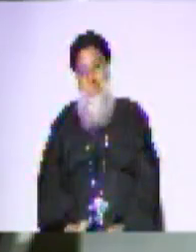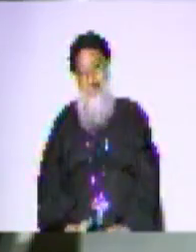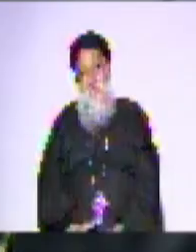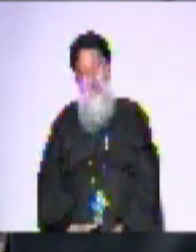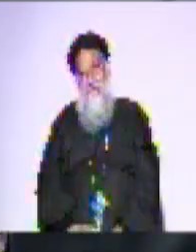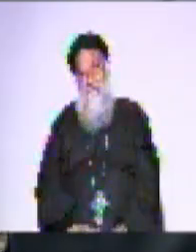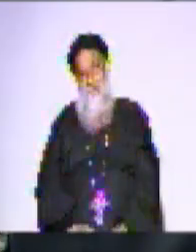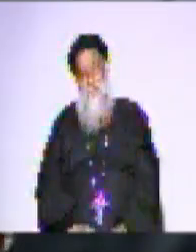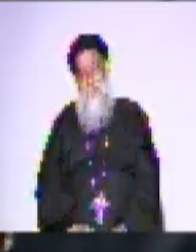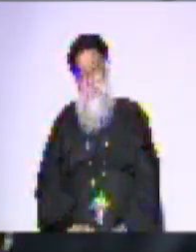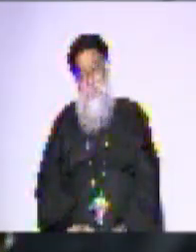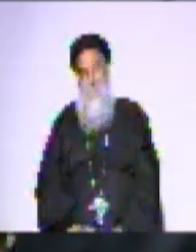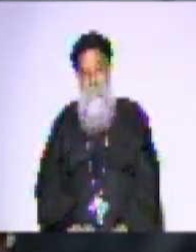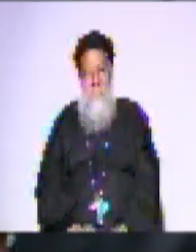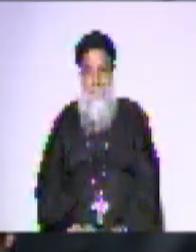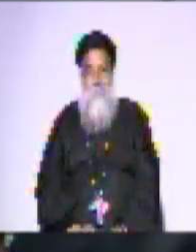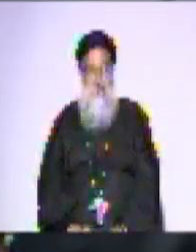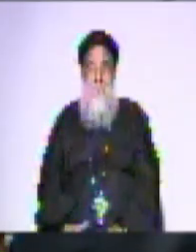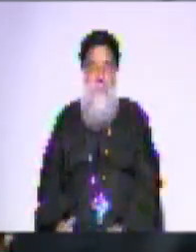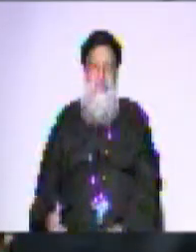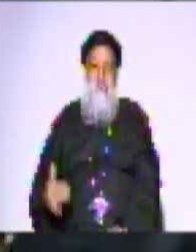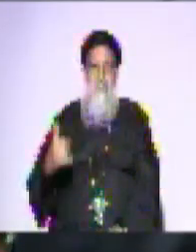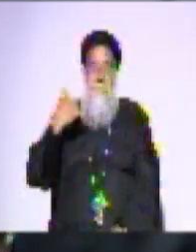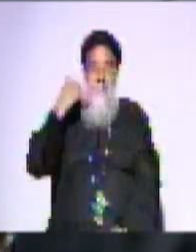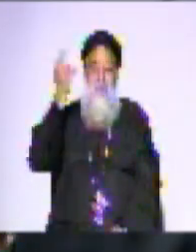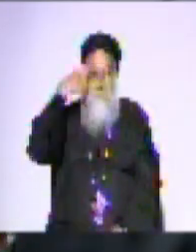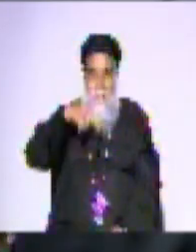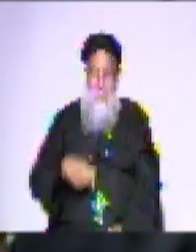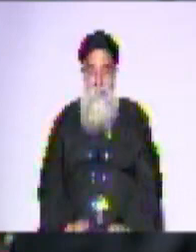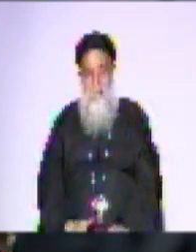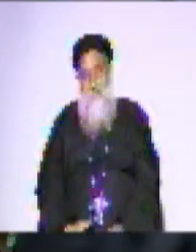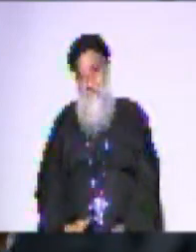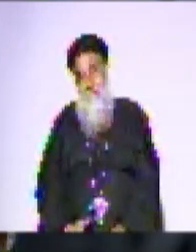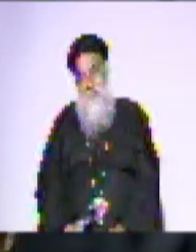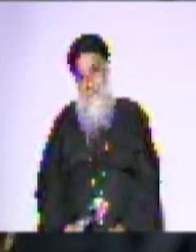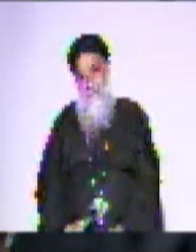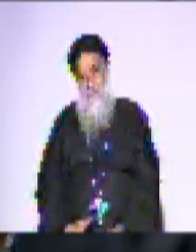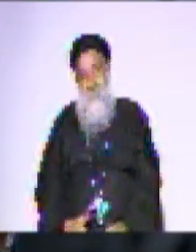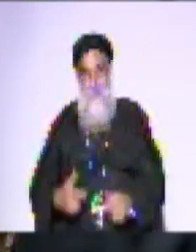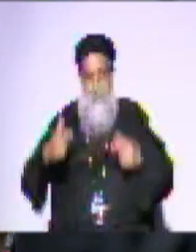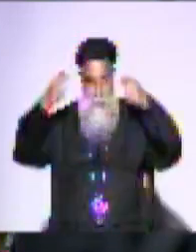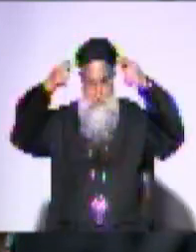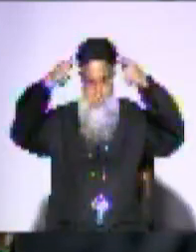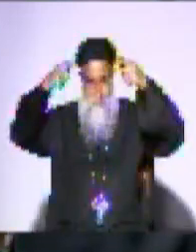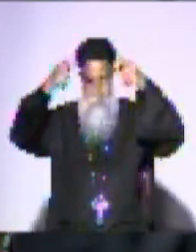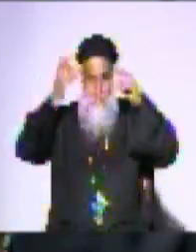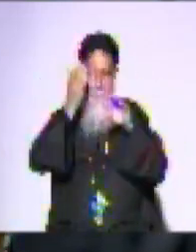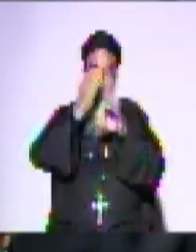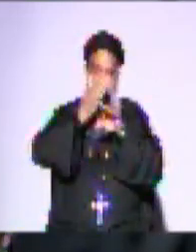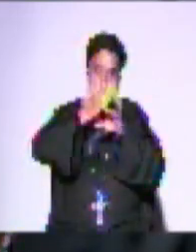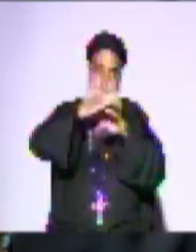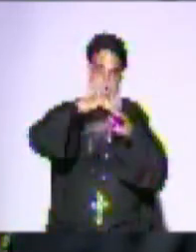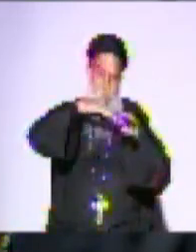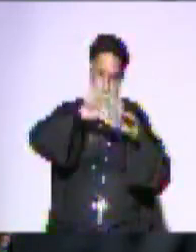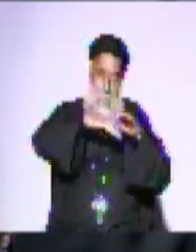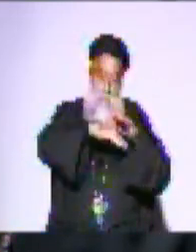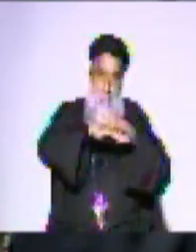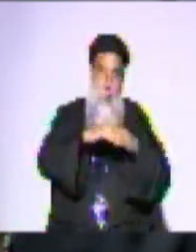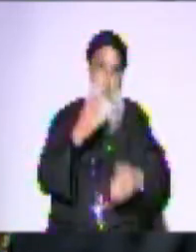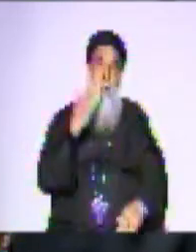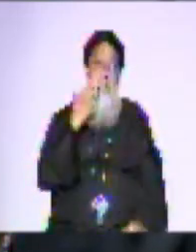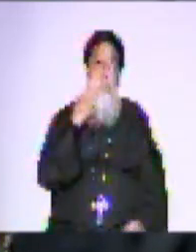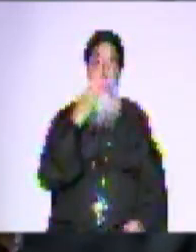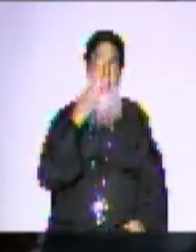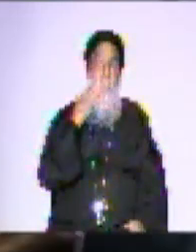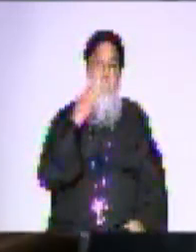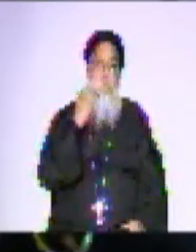شكرا لاتصالك استاذ سلامه. قديس غرغوريوس اسقف نيسوس سيدنا يقول عن المعموديه انها قبر وام، ففيها يدفن